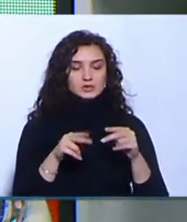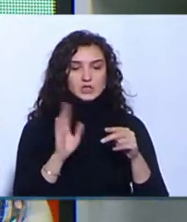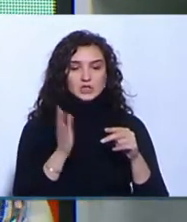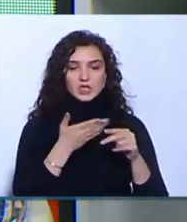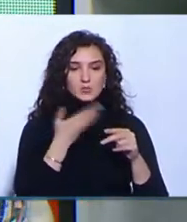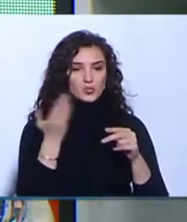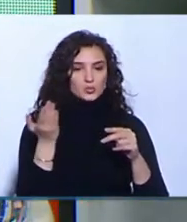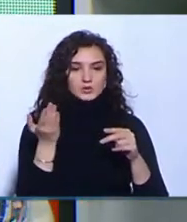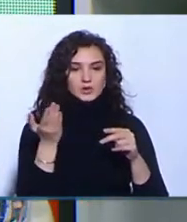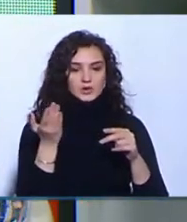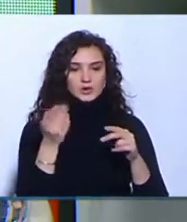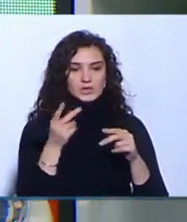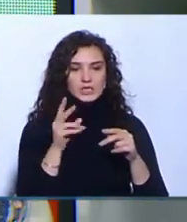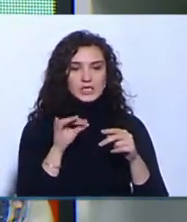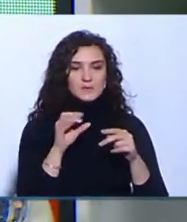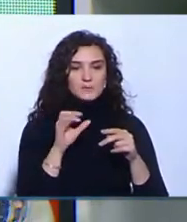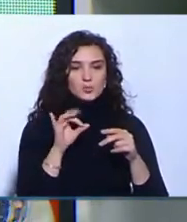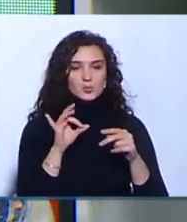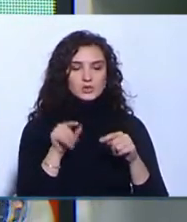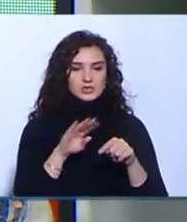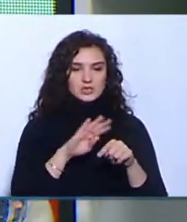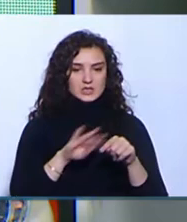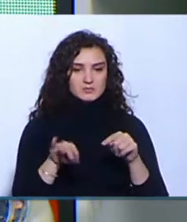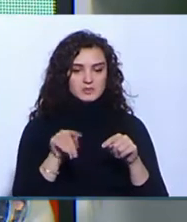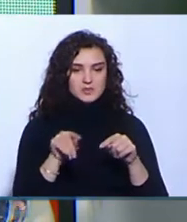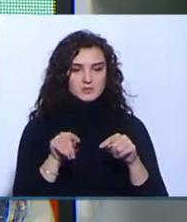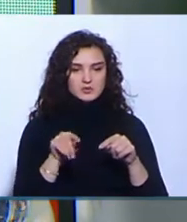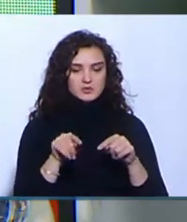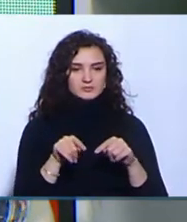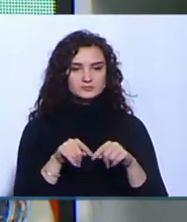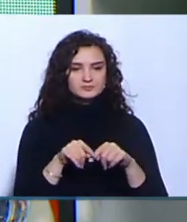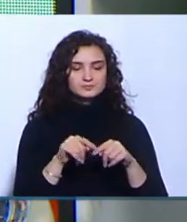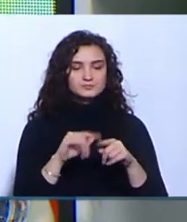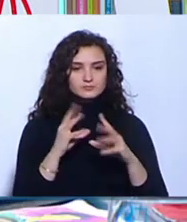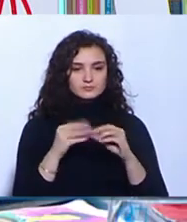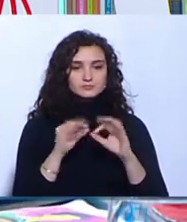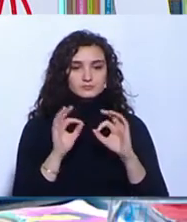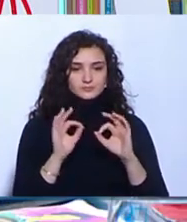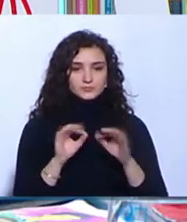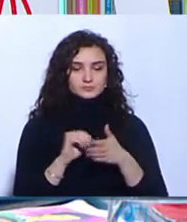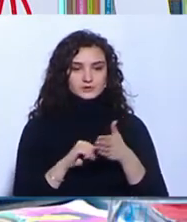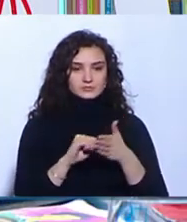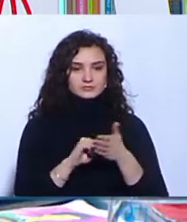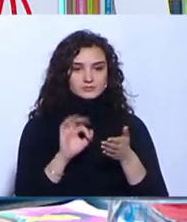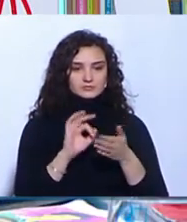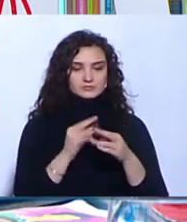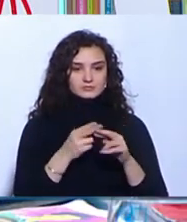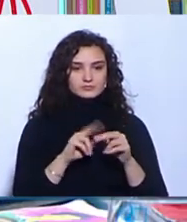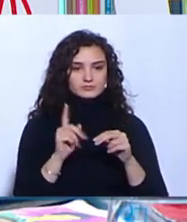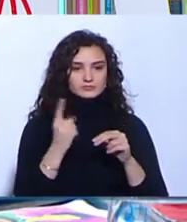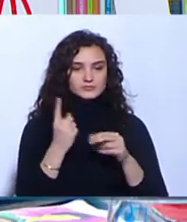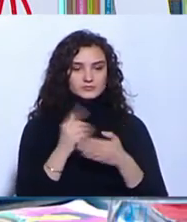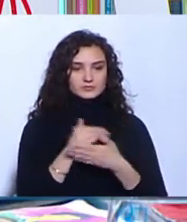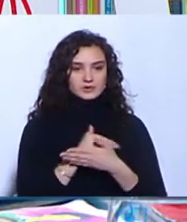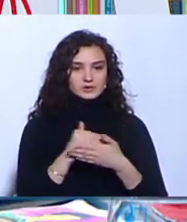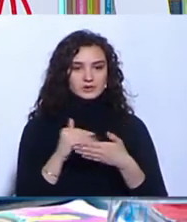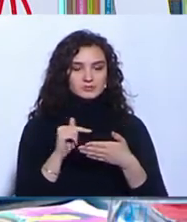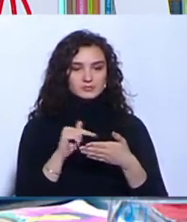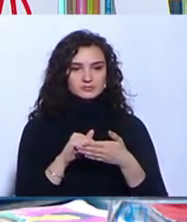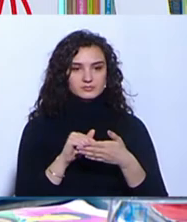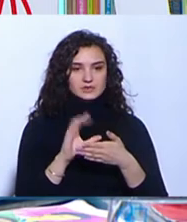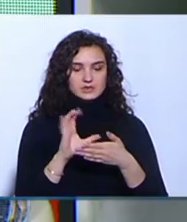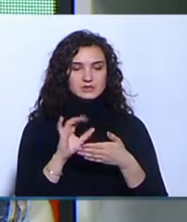წარმოუდგენელია ლიმფურ სისტემაზე ზემოქმედების გარეშე. აბსოლუტურად ლოგიკური მიზეზის გამო. პირველი ეტაპი